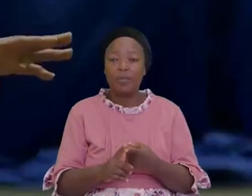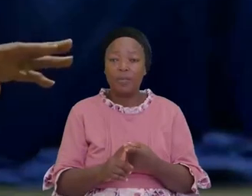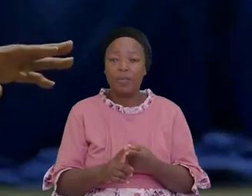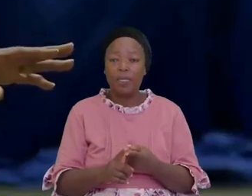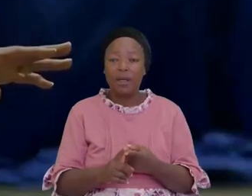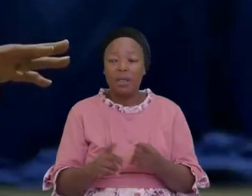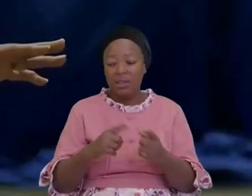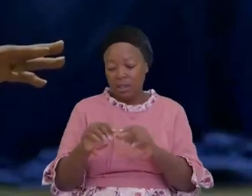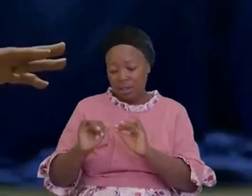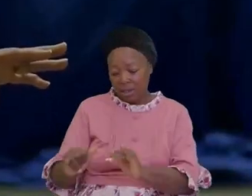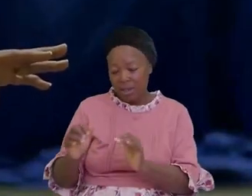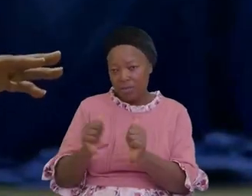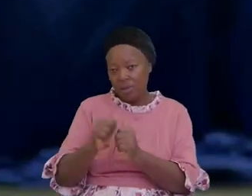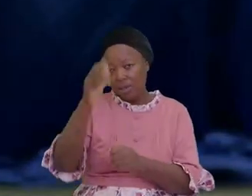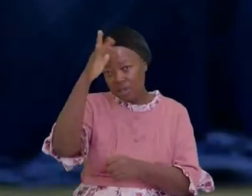Ils restent avec papa et maman.